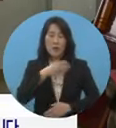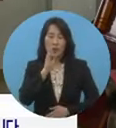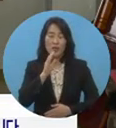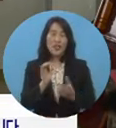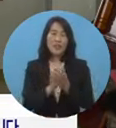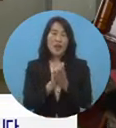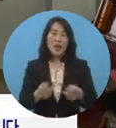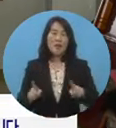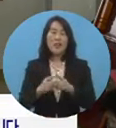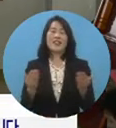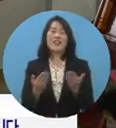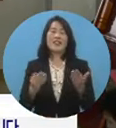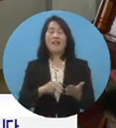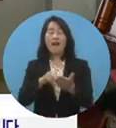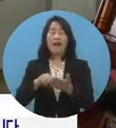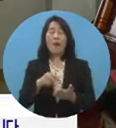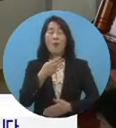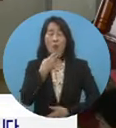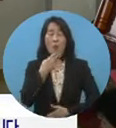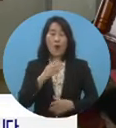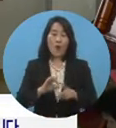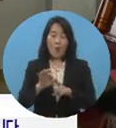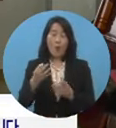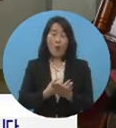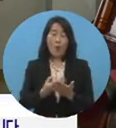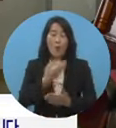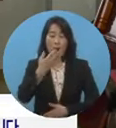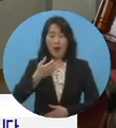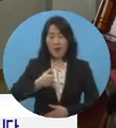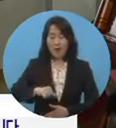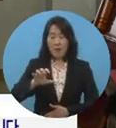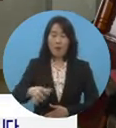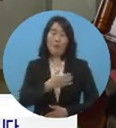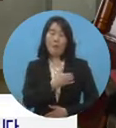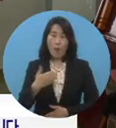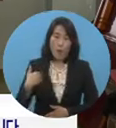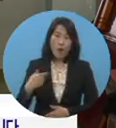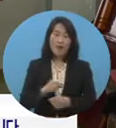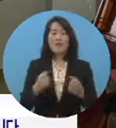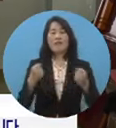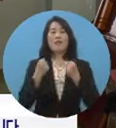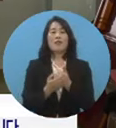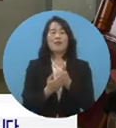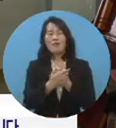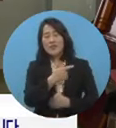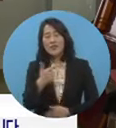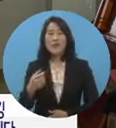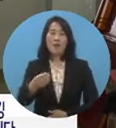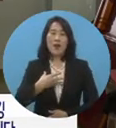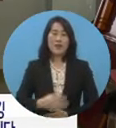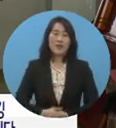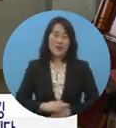친구들과 함께 1에서 외롭지 않고 용 뻔도 볼 수 있어서 자식들에게 떴다고 특히 건강에도 도움이 된다고